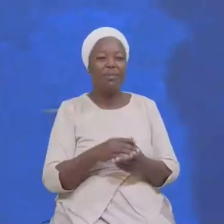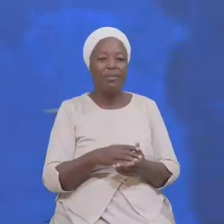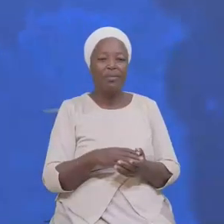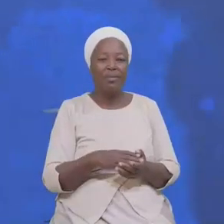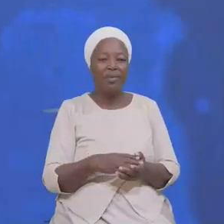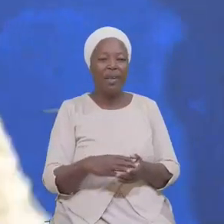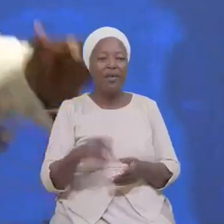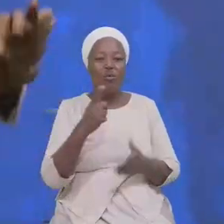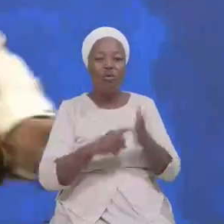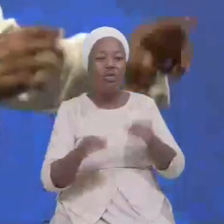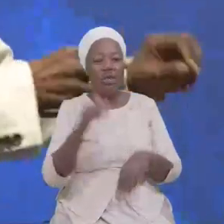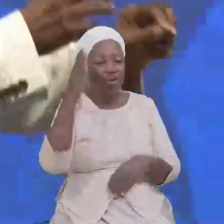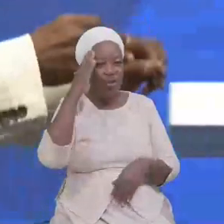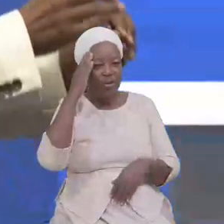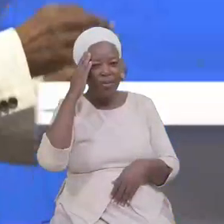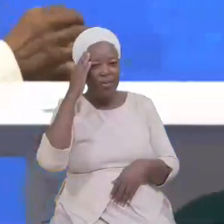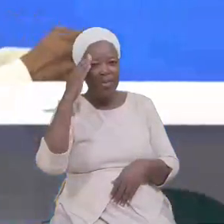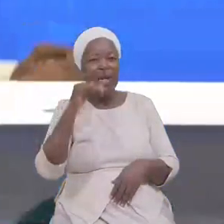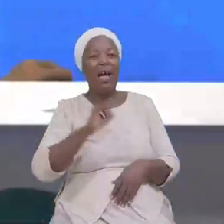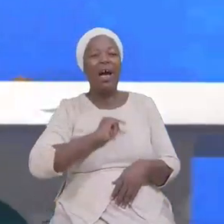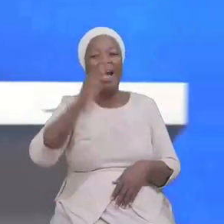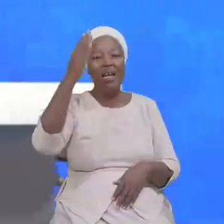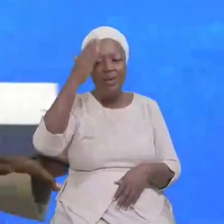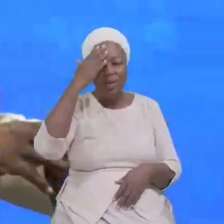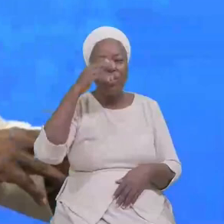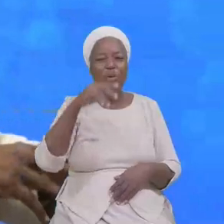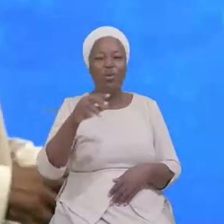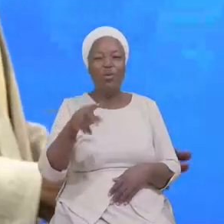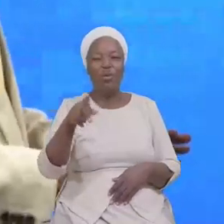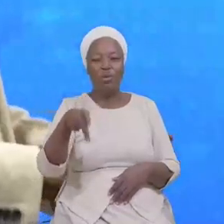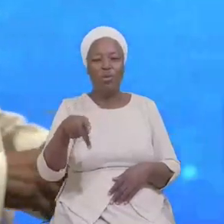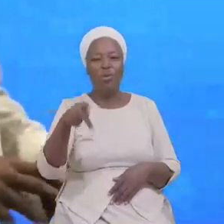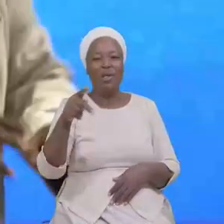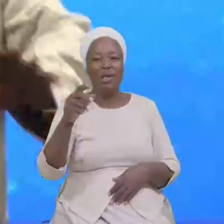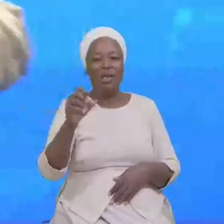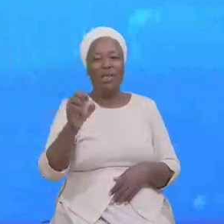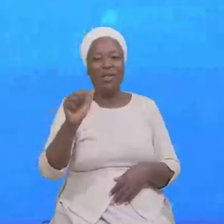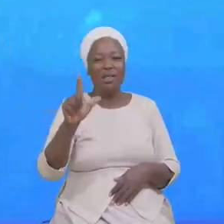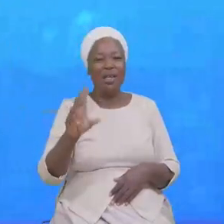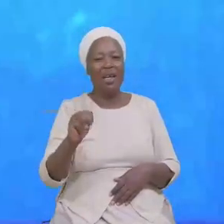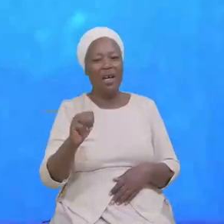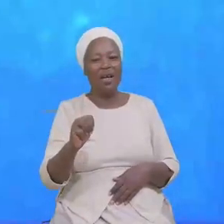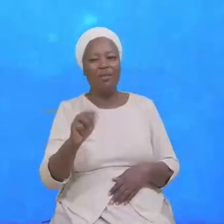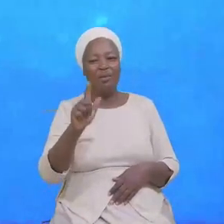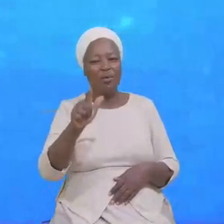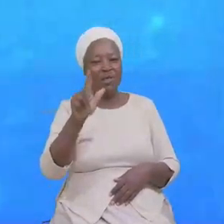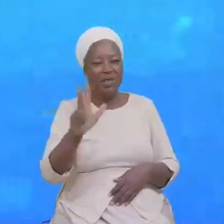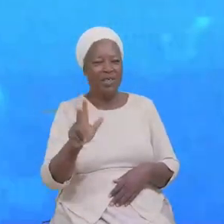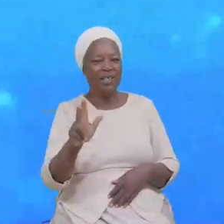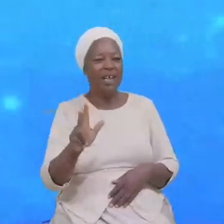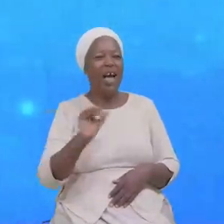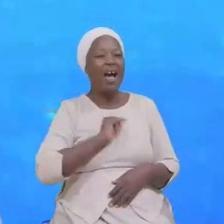Qu'est-ce qu'ils connaissent? Je connais Psaume 23. Je connais Psaume